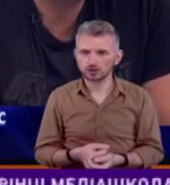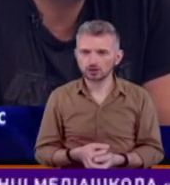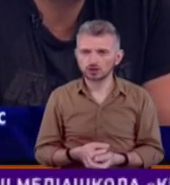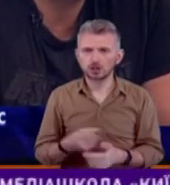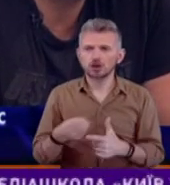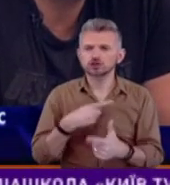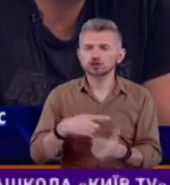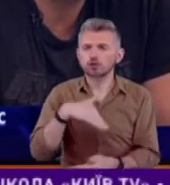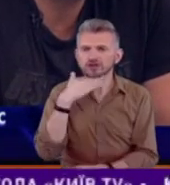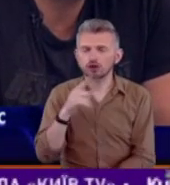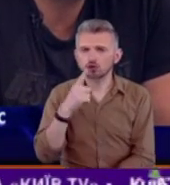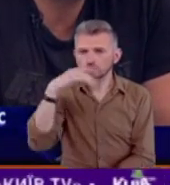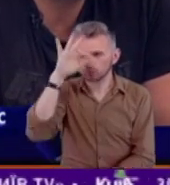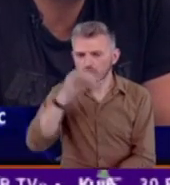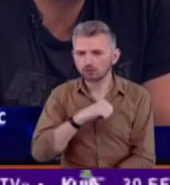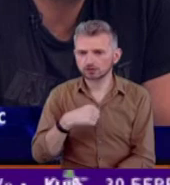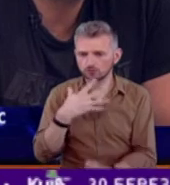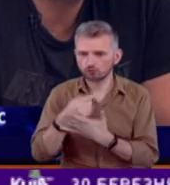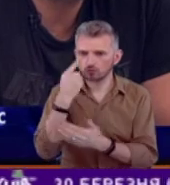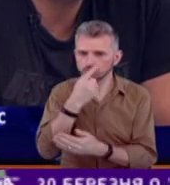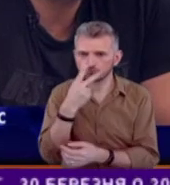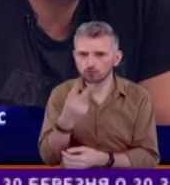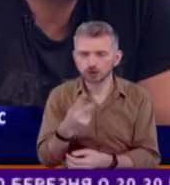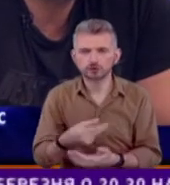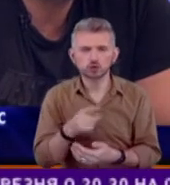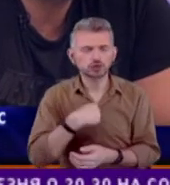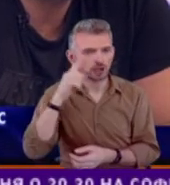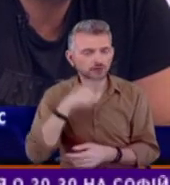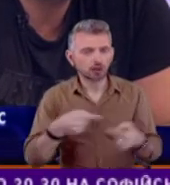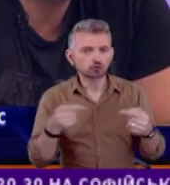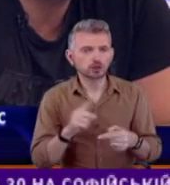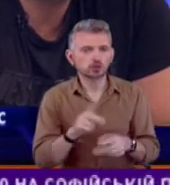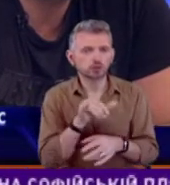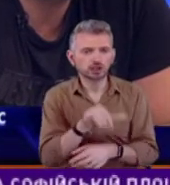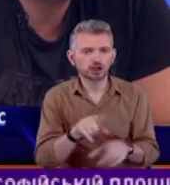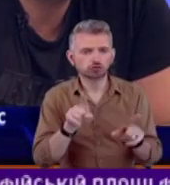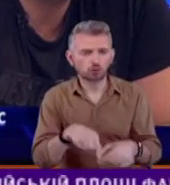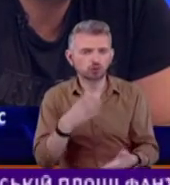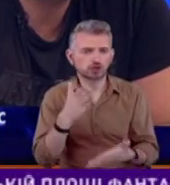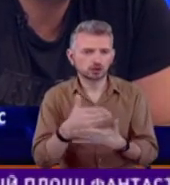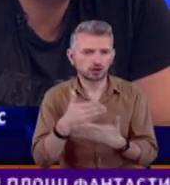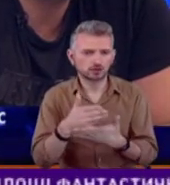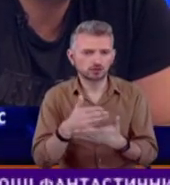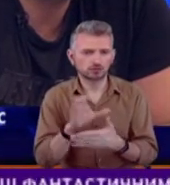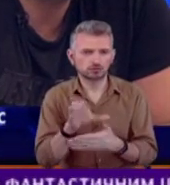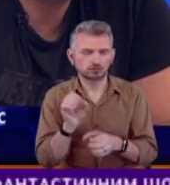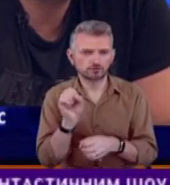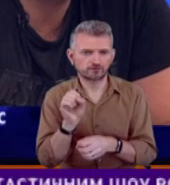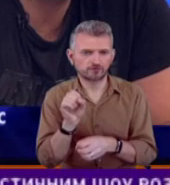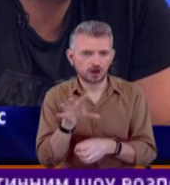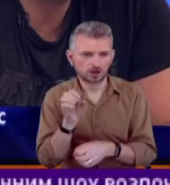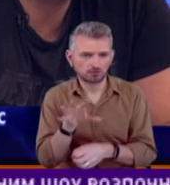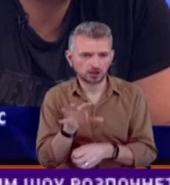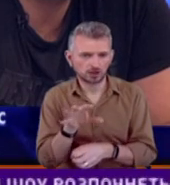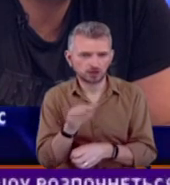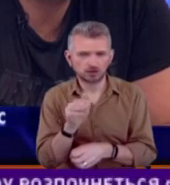Чи достаточно, что он побачив? То, что я знаю точно, что у них тоже стоят с фарами. И даже